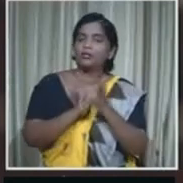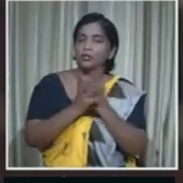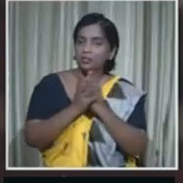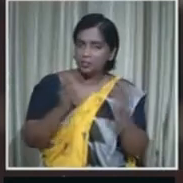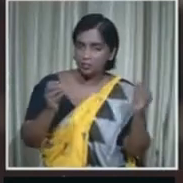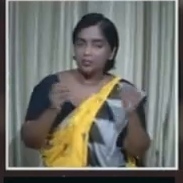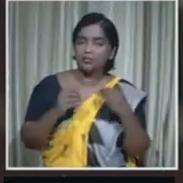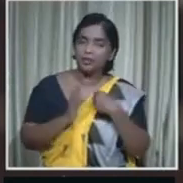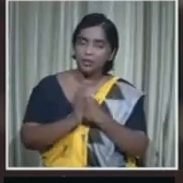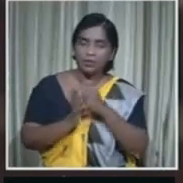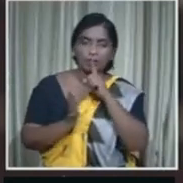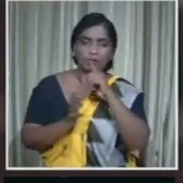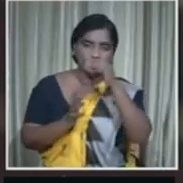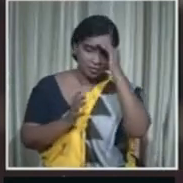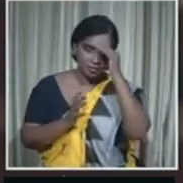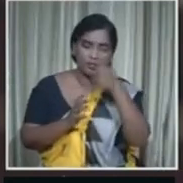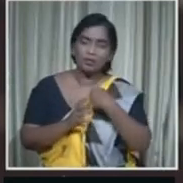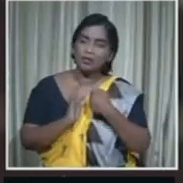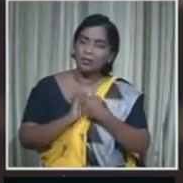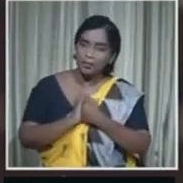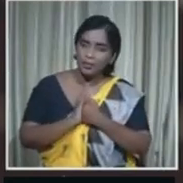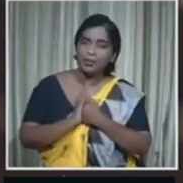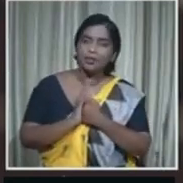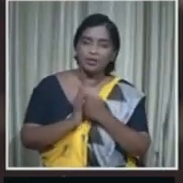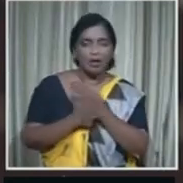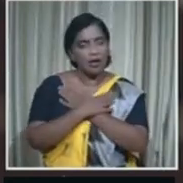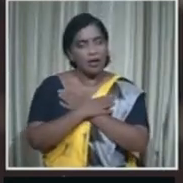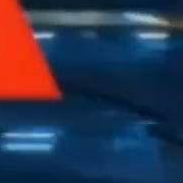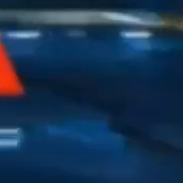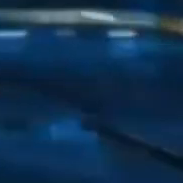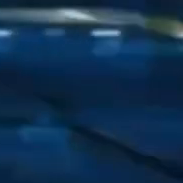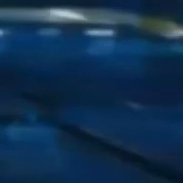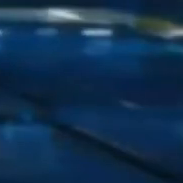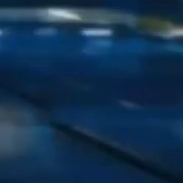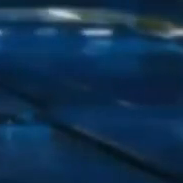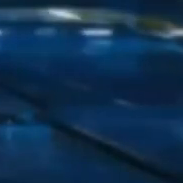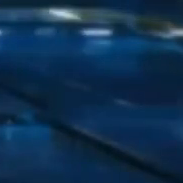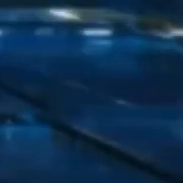කියලා ගරු කතා නැකතුමාගෙන් ඉතාමත් ආදරෙන් ගෞරවයෙන් මම මේ ලයිට් 100 ලක්ෂ